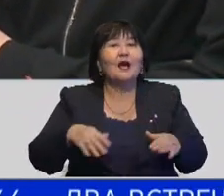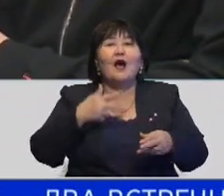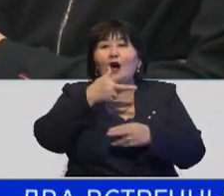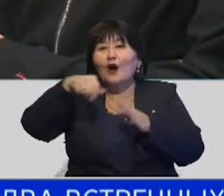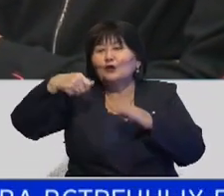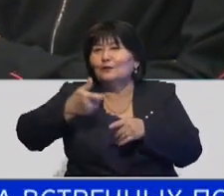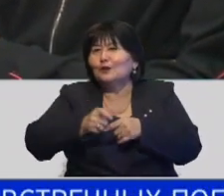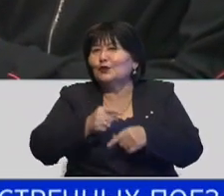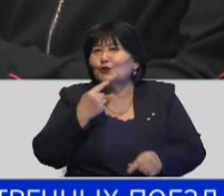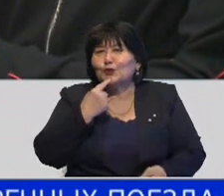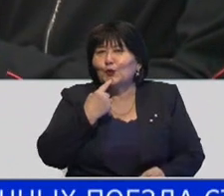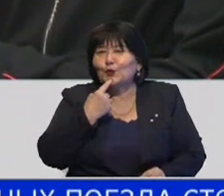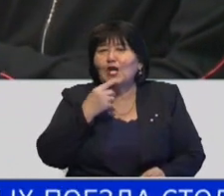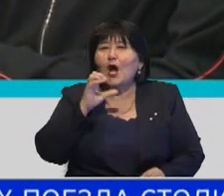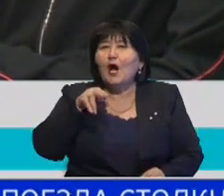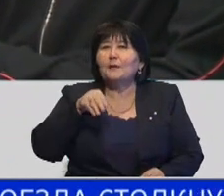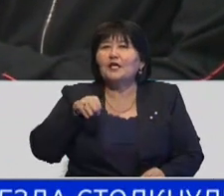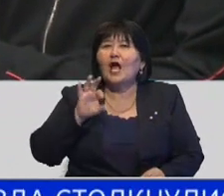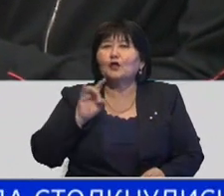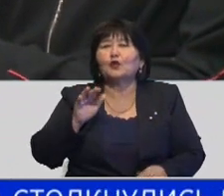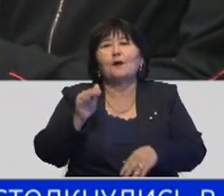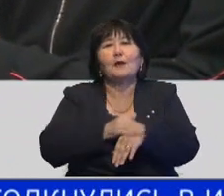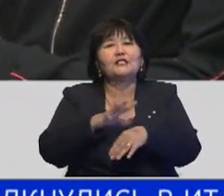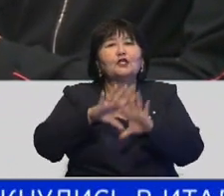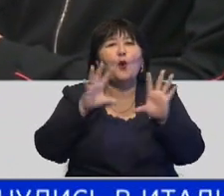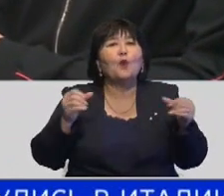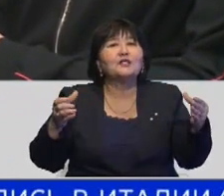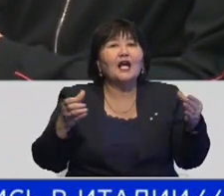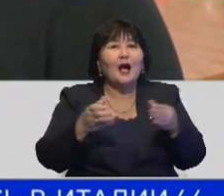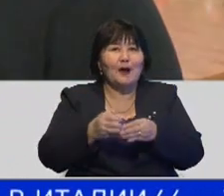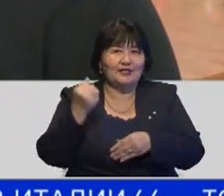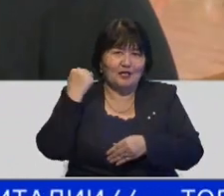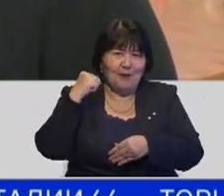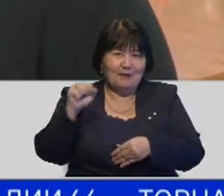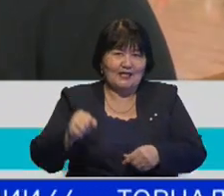Съемки были очень сложные, операторы молодцы. Это общая командная победа.